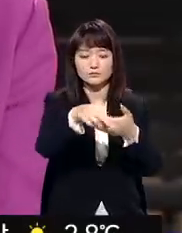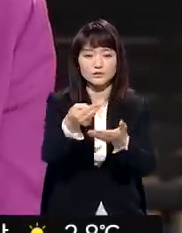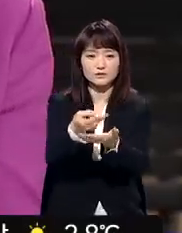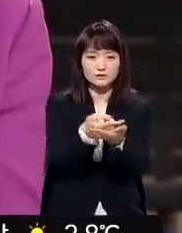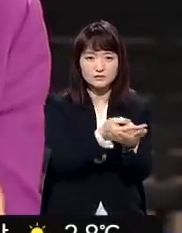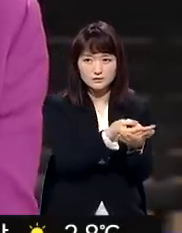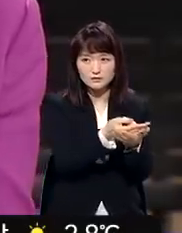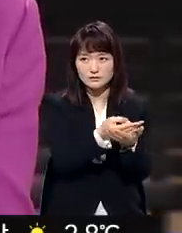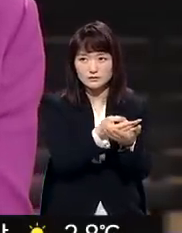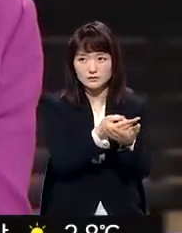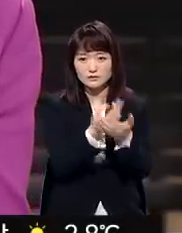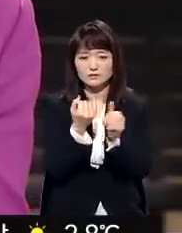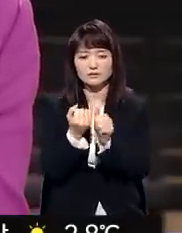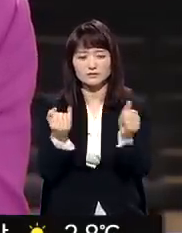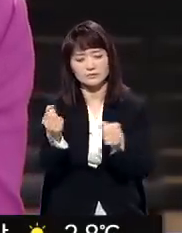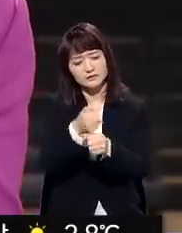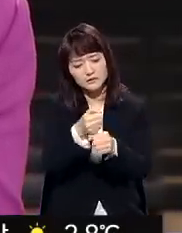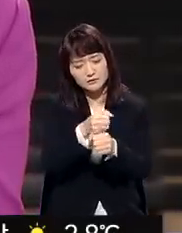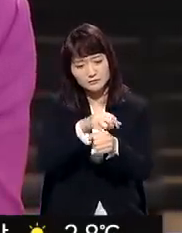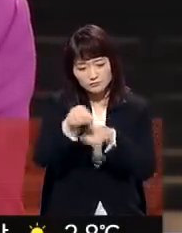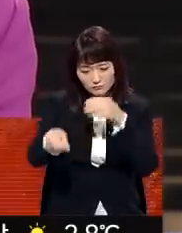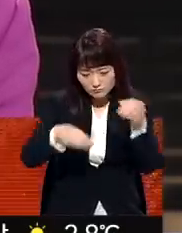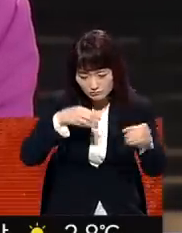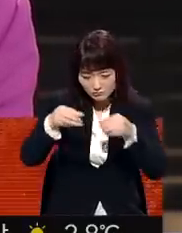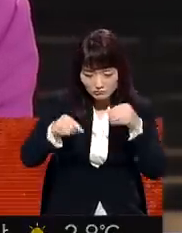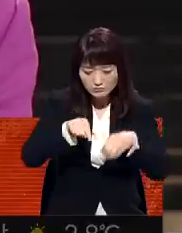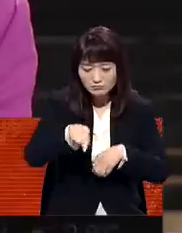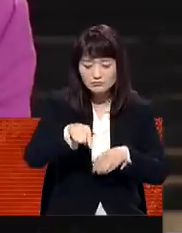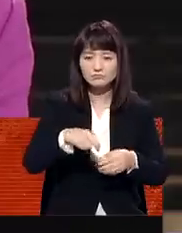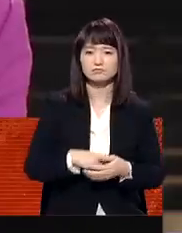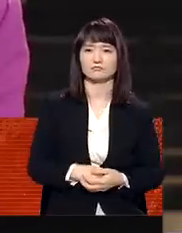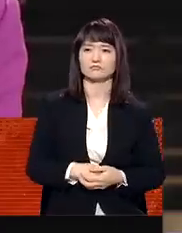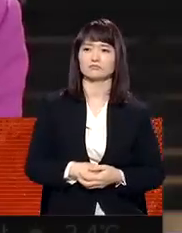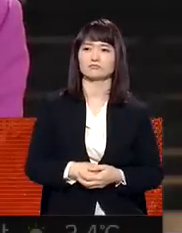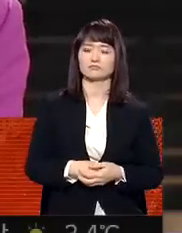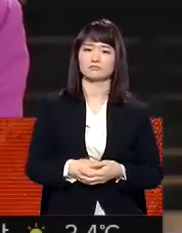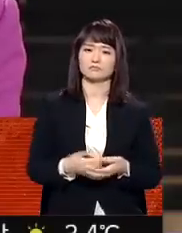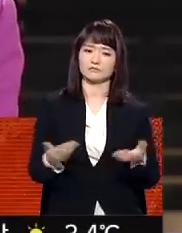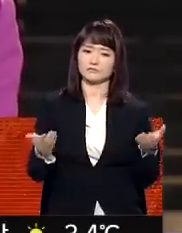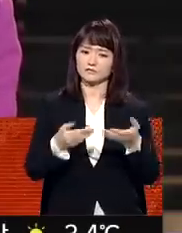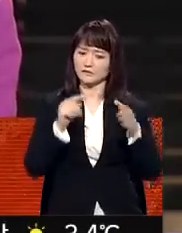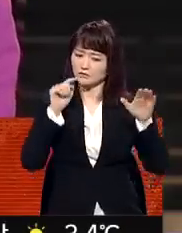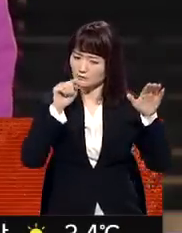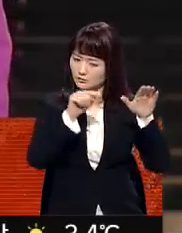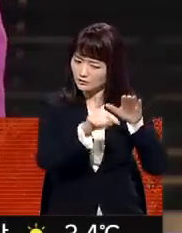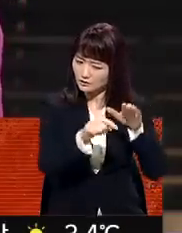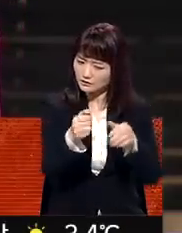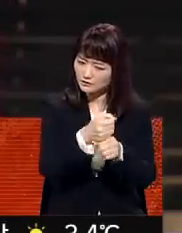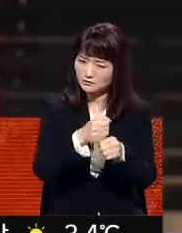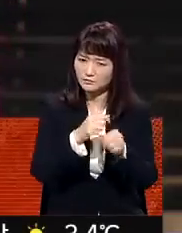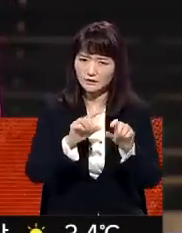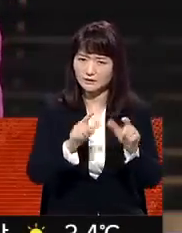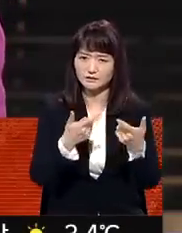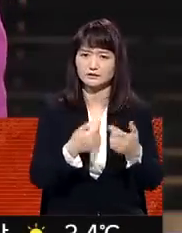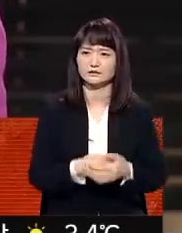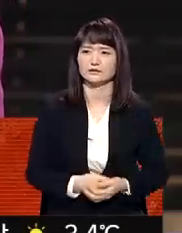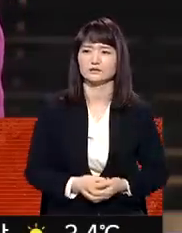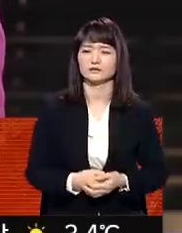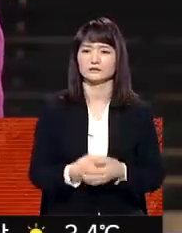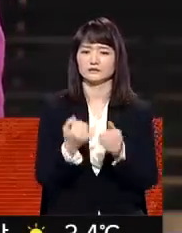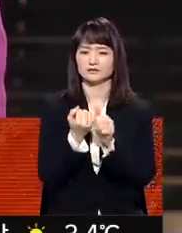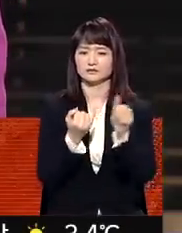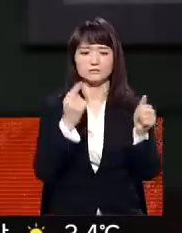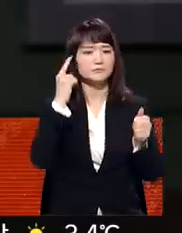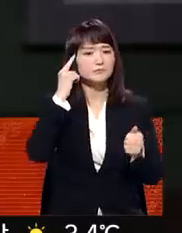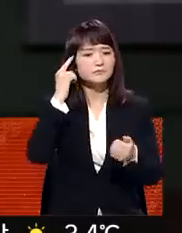남편 짐을 푼 겁니다 그런데 짐을 풀어보니까 이게 아무리 봐도 출장을 위한 것들이 아니었던 거죠이어서이 남편의